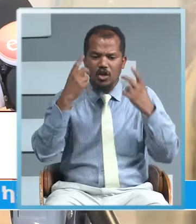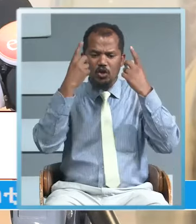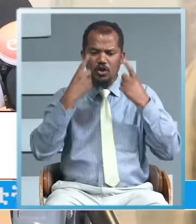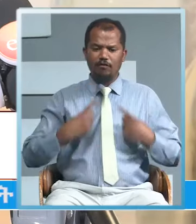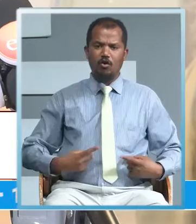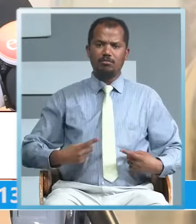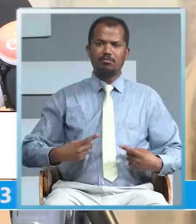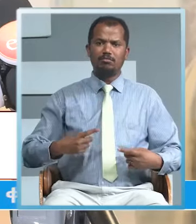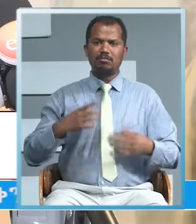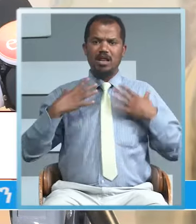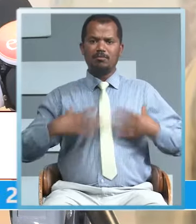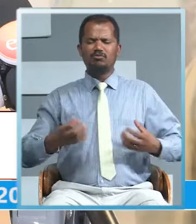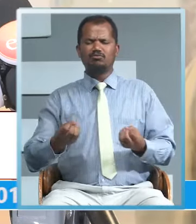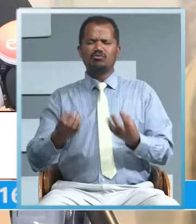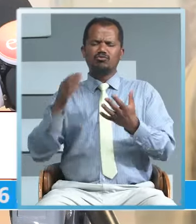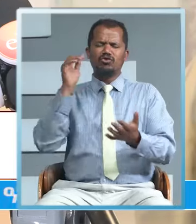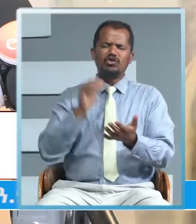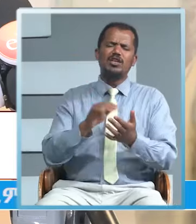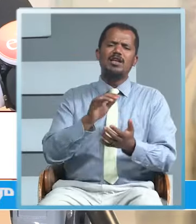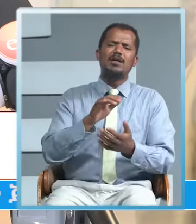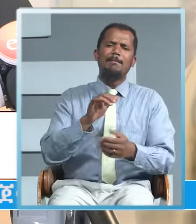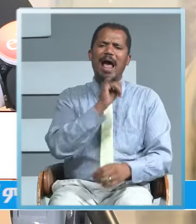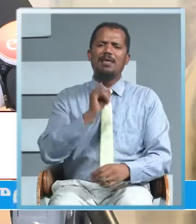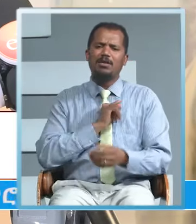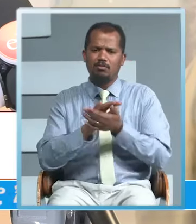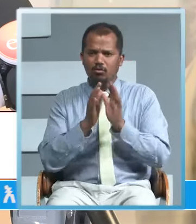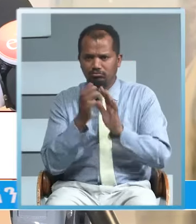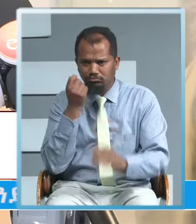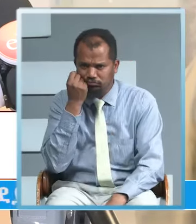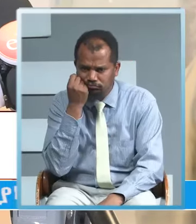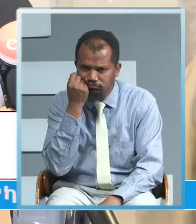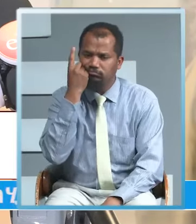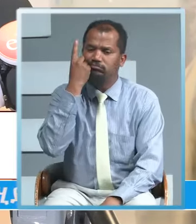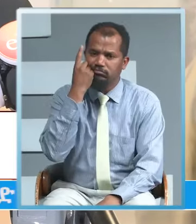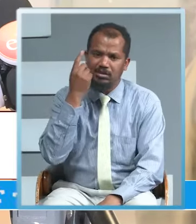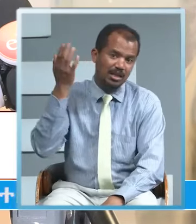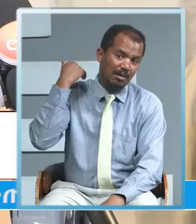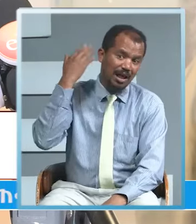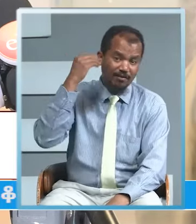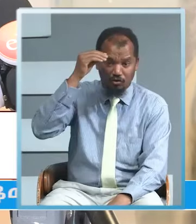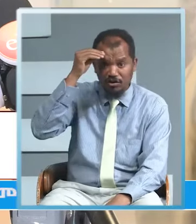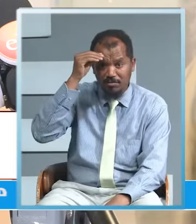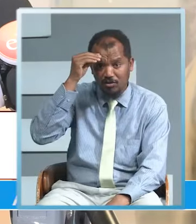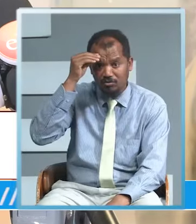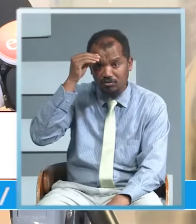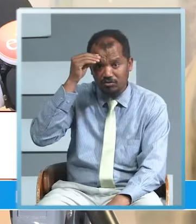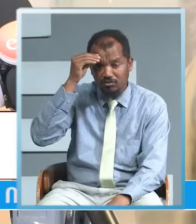ዩኒፎርም የለበሱ በርካታ ሺዎች ባለቤት መሆናን እንዲገነዘቡ ከባለፈው እንዲማሩ